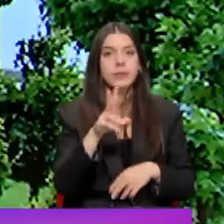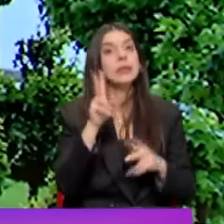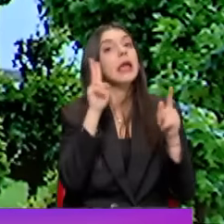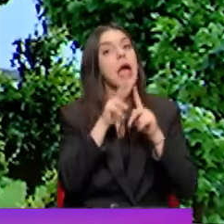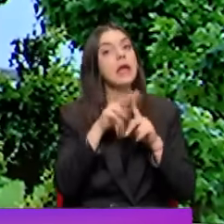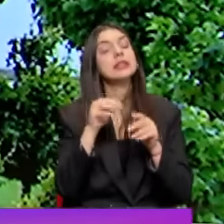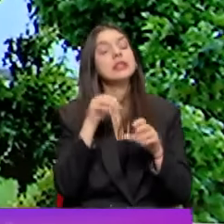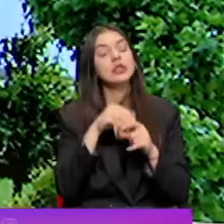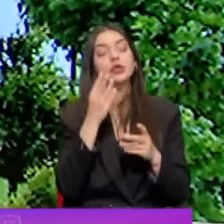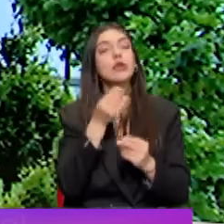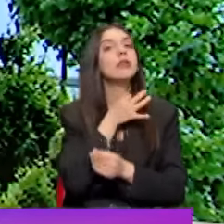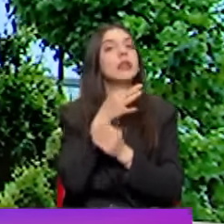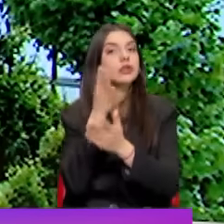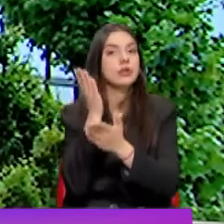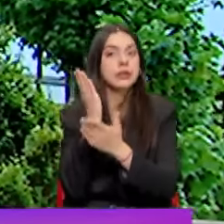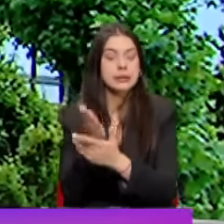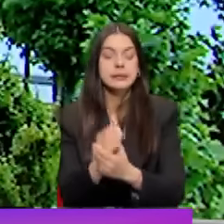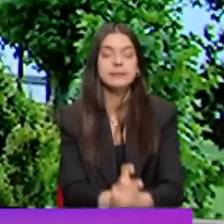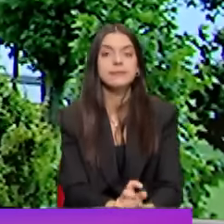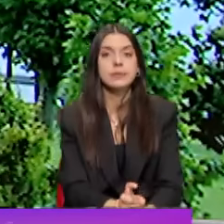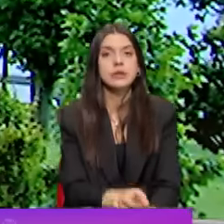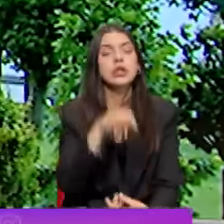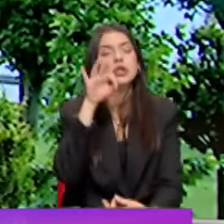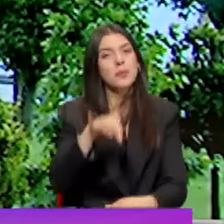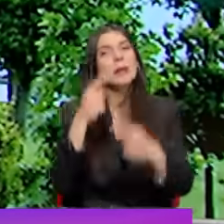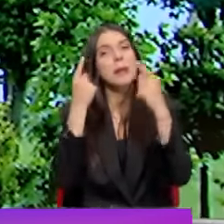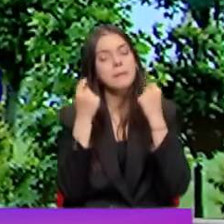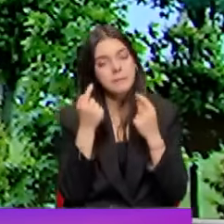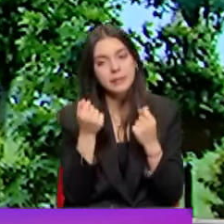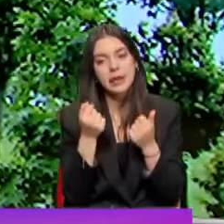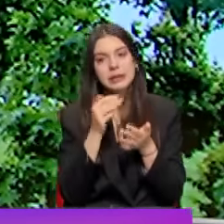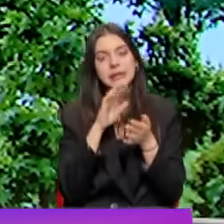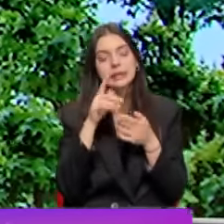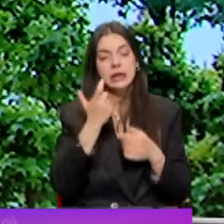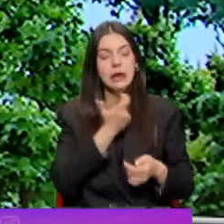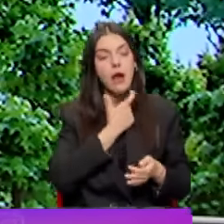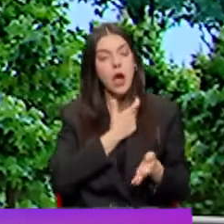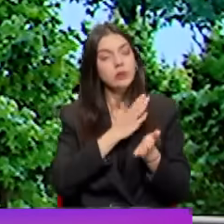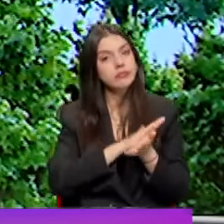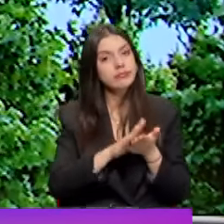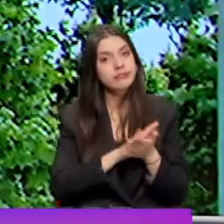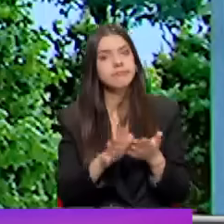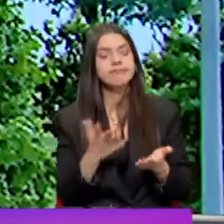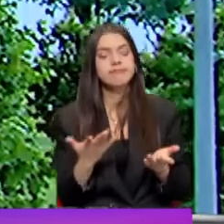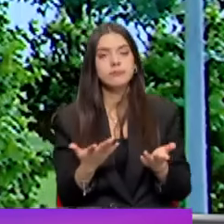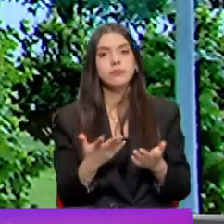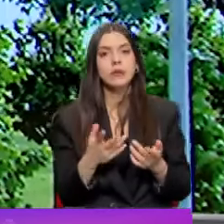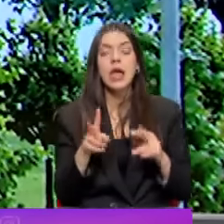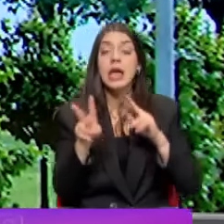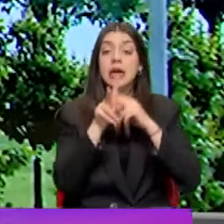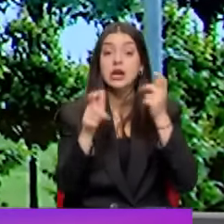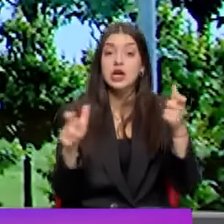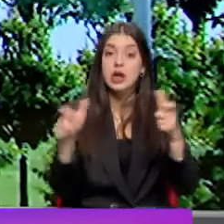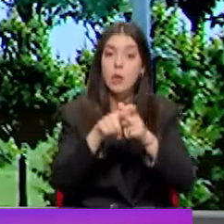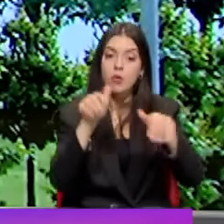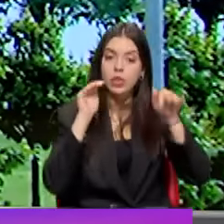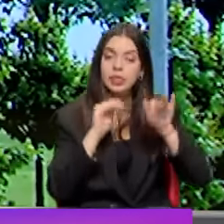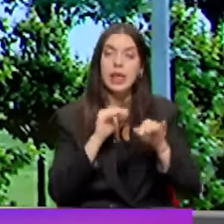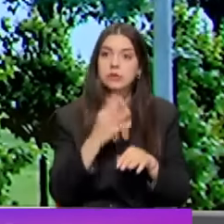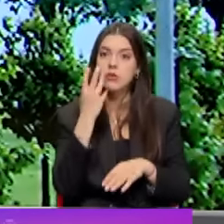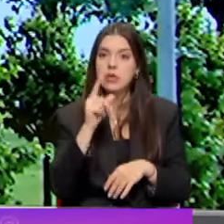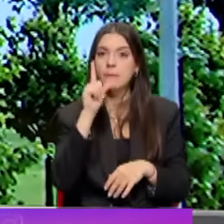için teşekkürlerimizi iletelim şimdi biraz hani yasal zemine ihtiyacımız olan Daha doğrusu kamusal desteğe ihtiyacımız